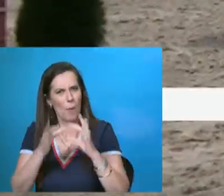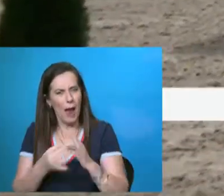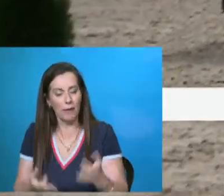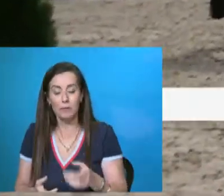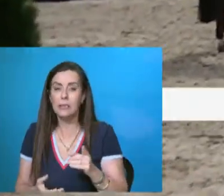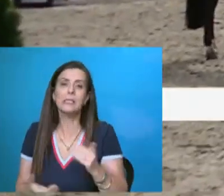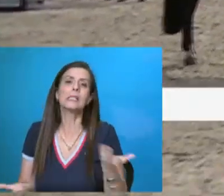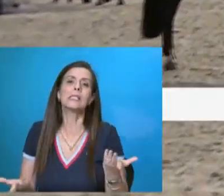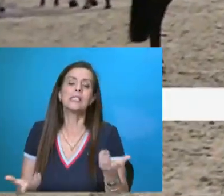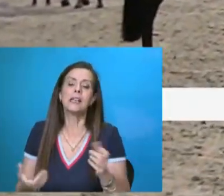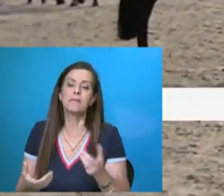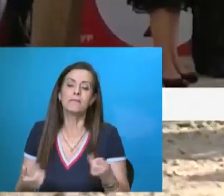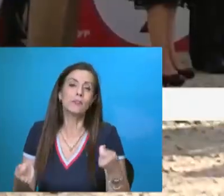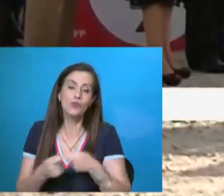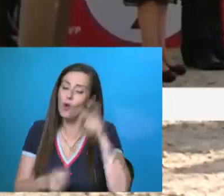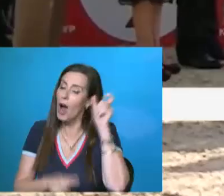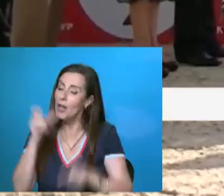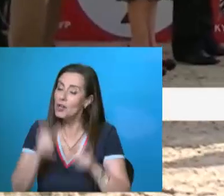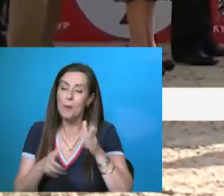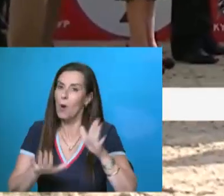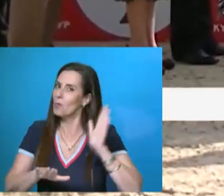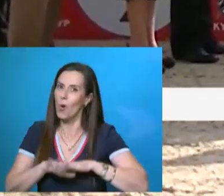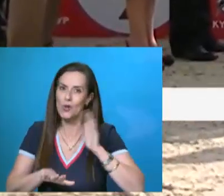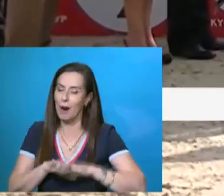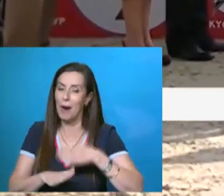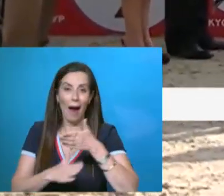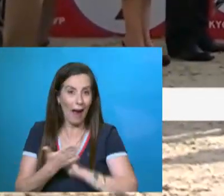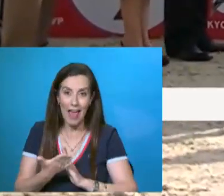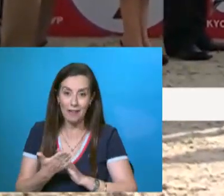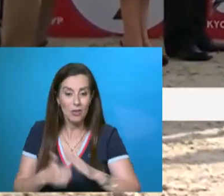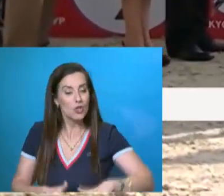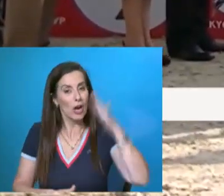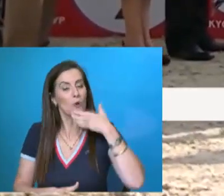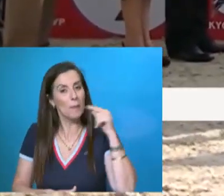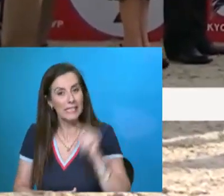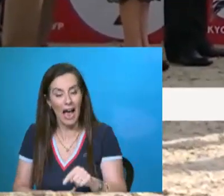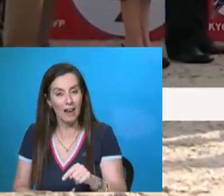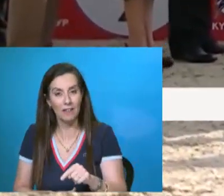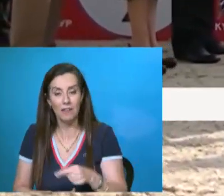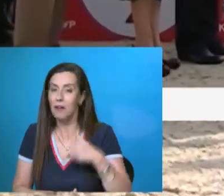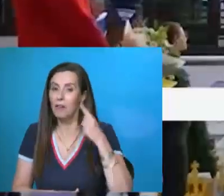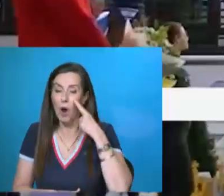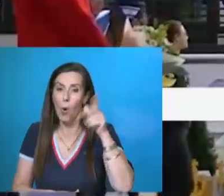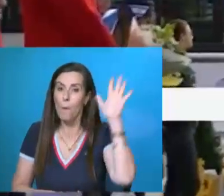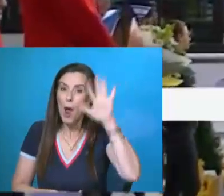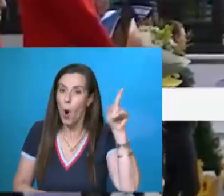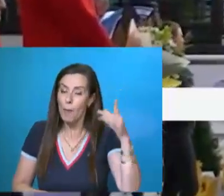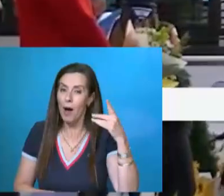של רוכבים באמת מאוד מוכשרים, חלקם שגדלו בארץ ויצאו לאירופה לפני עשרות